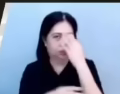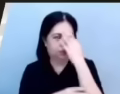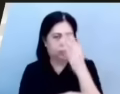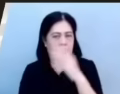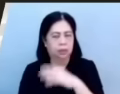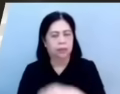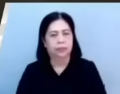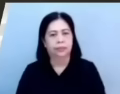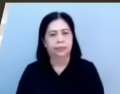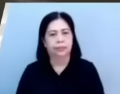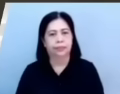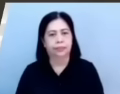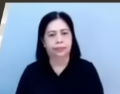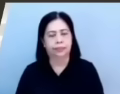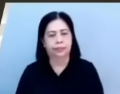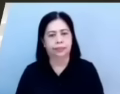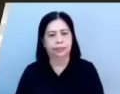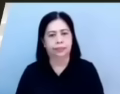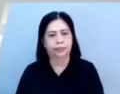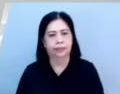Bulacan.